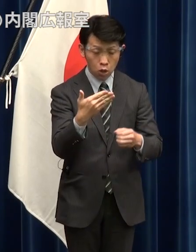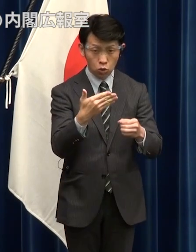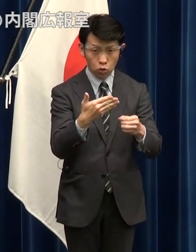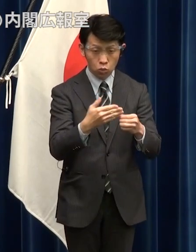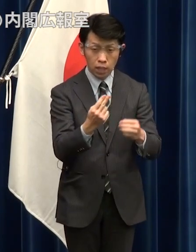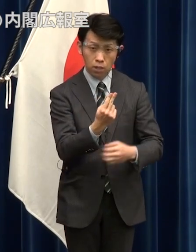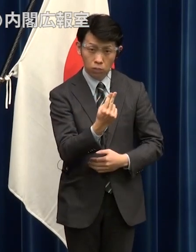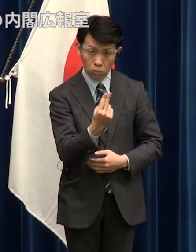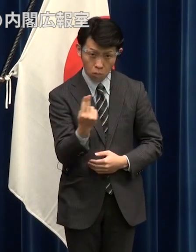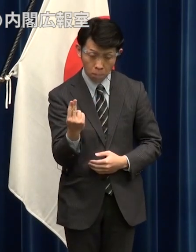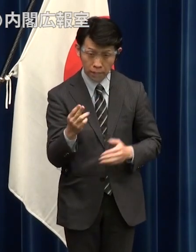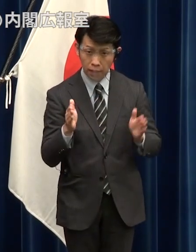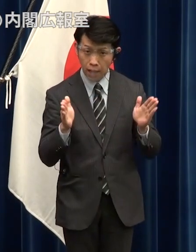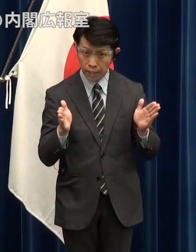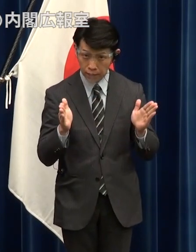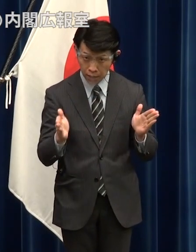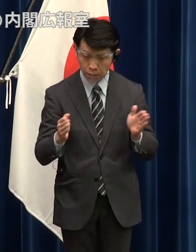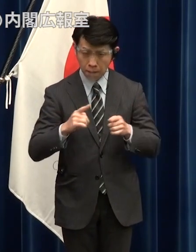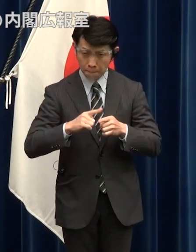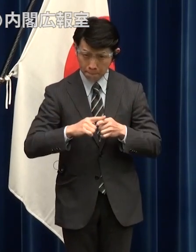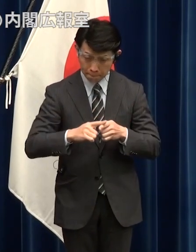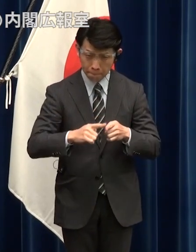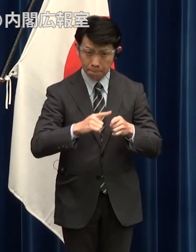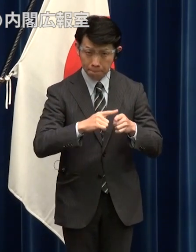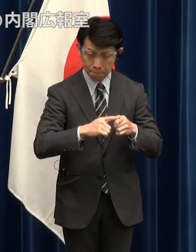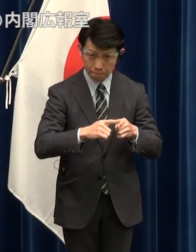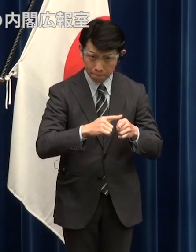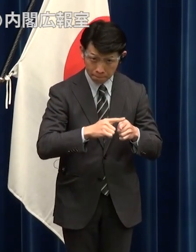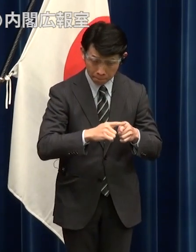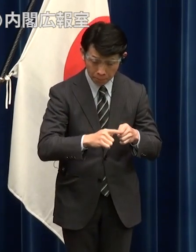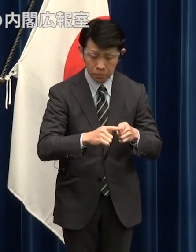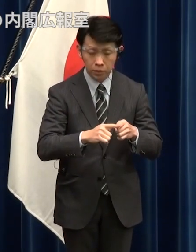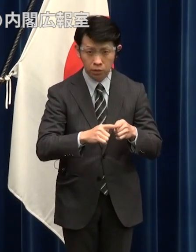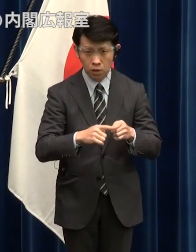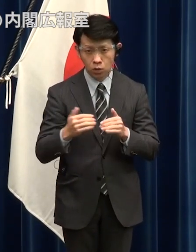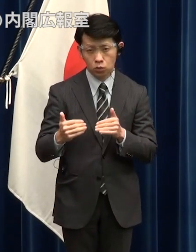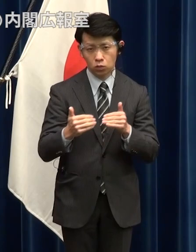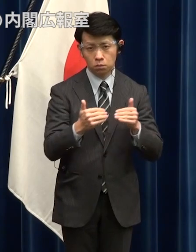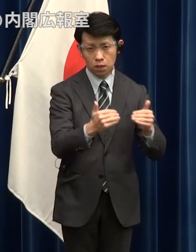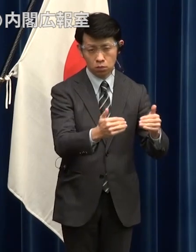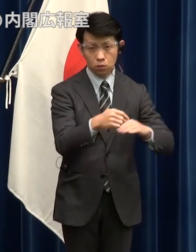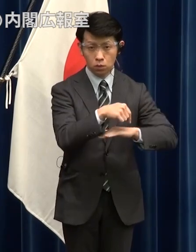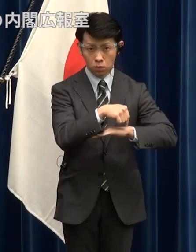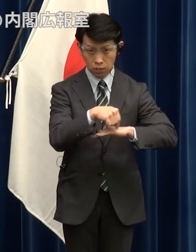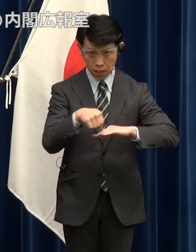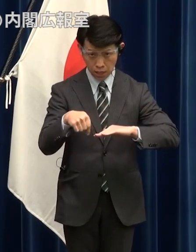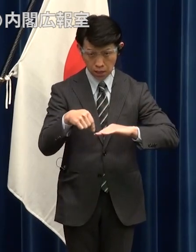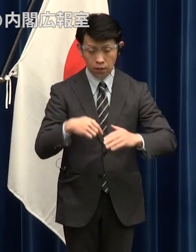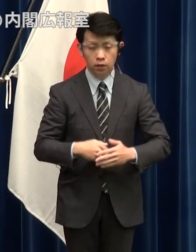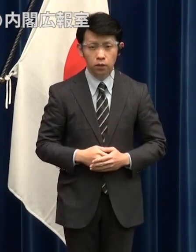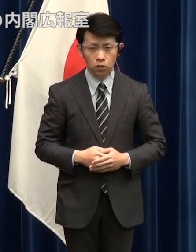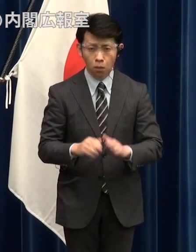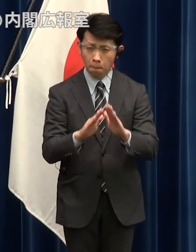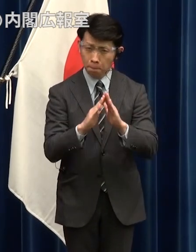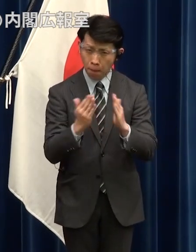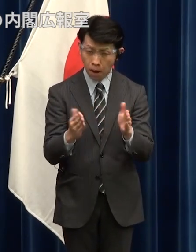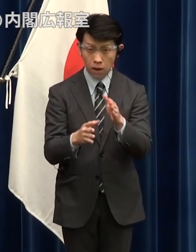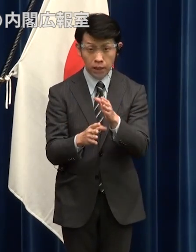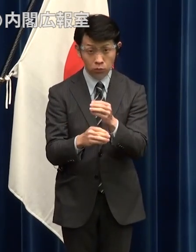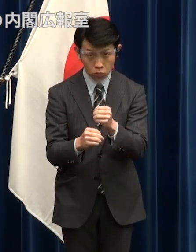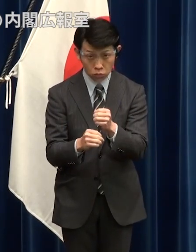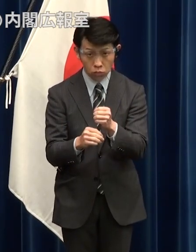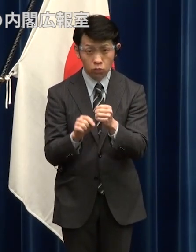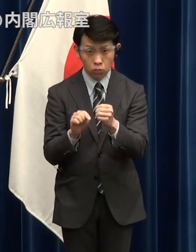年かけて段階的に実施することとし、その開始時期